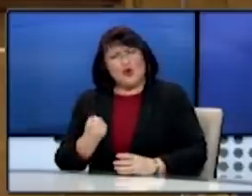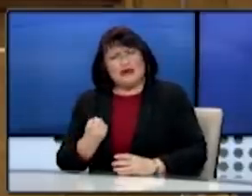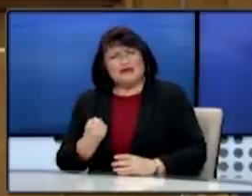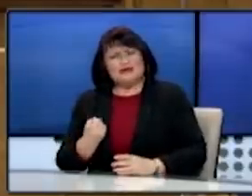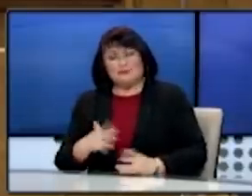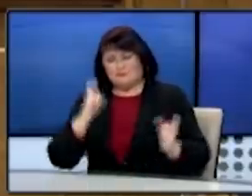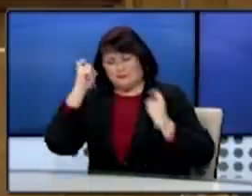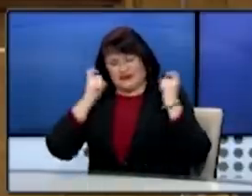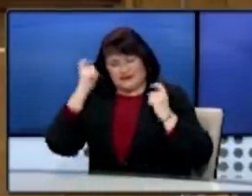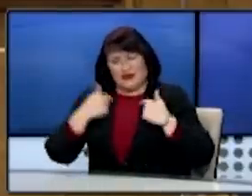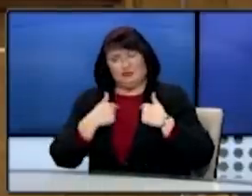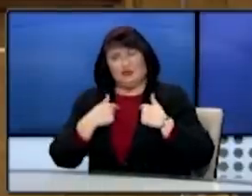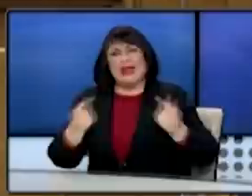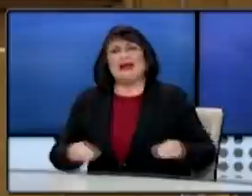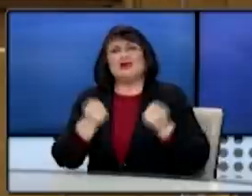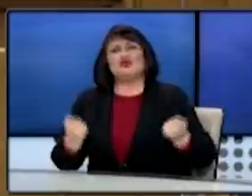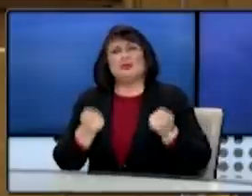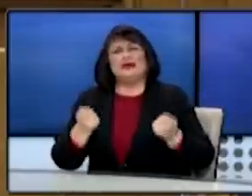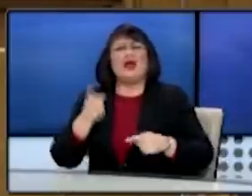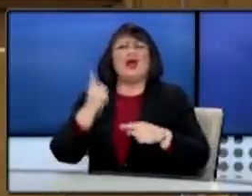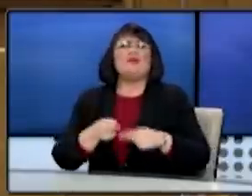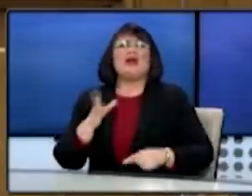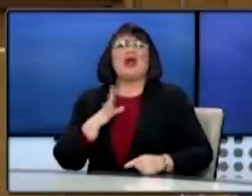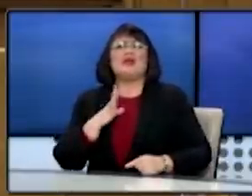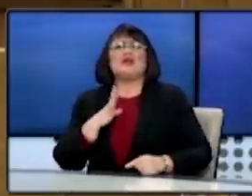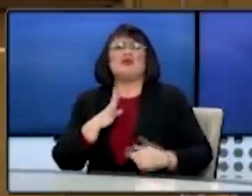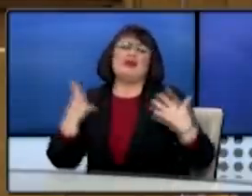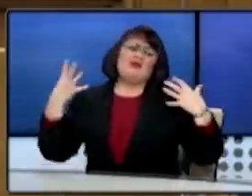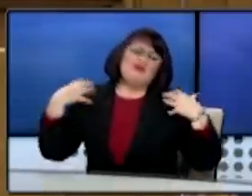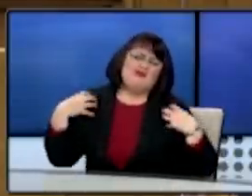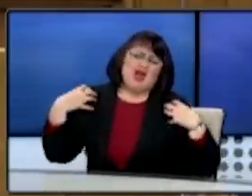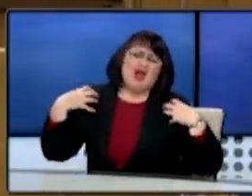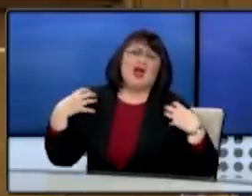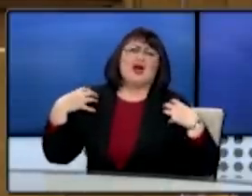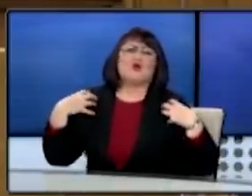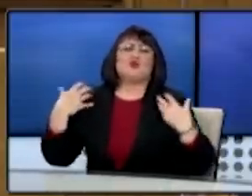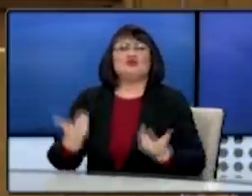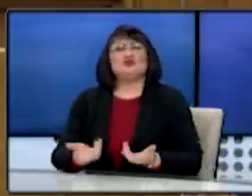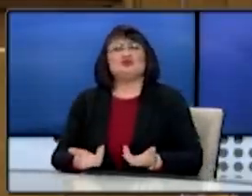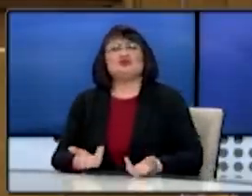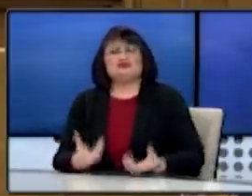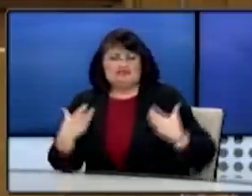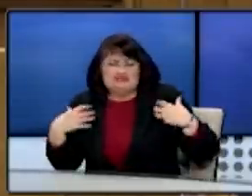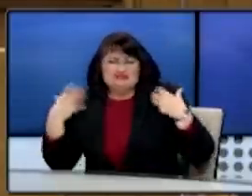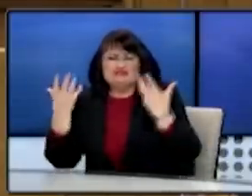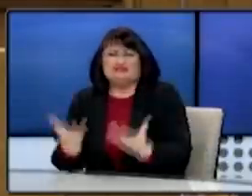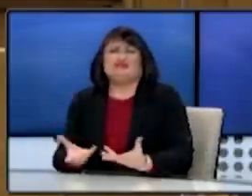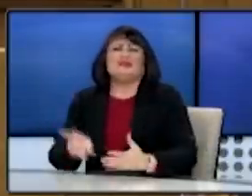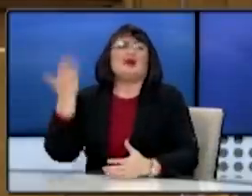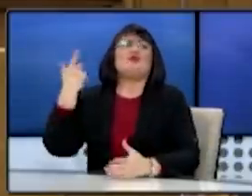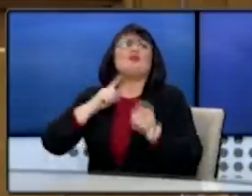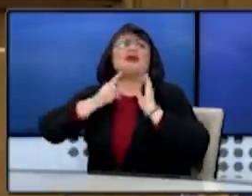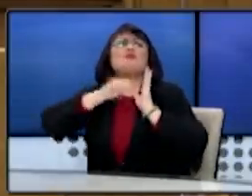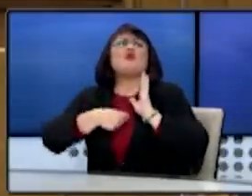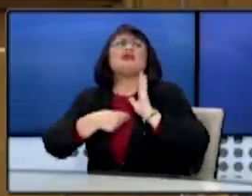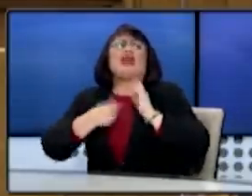κανείς σκεφτεί ότι οι εργαζόμενοι και τα λαϊκά στρώματα κουβαλάνε στις πλάτες τους τα βάρη που φορτώθηκαν και από την εποχή των